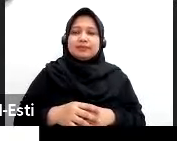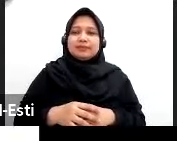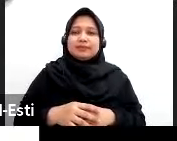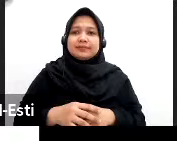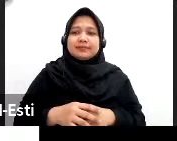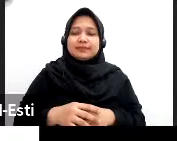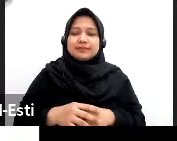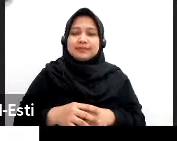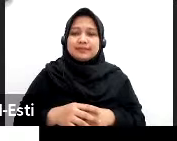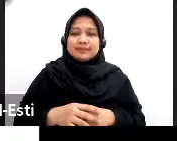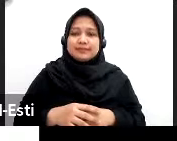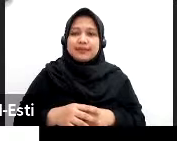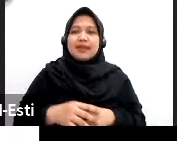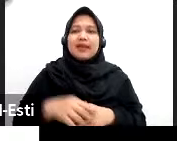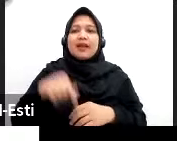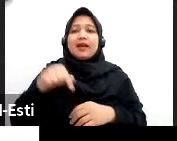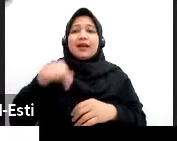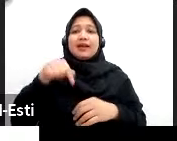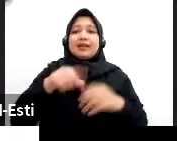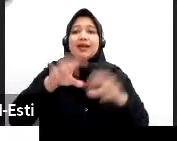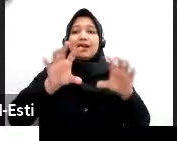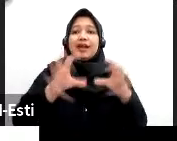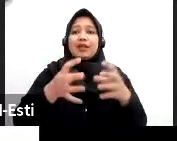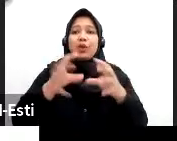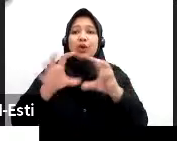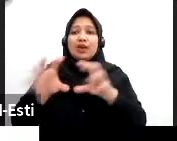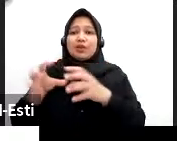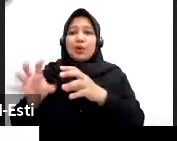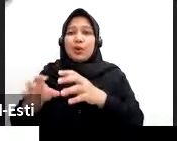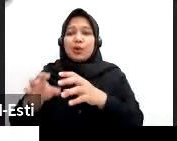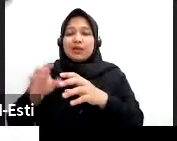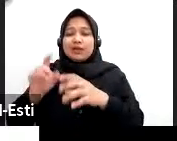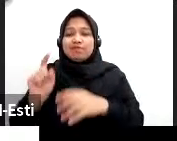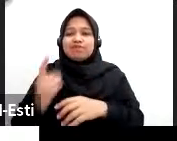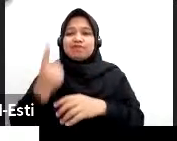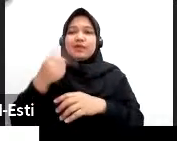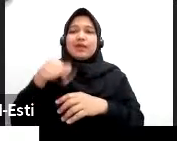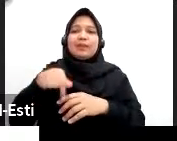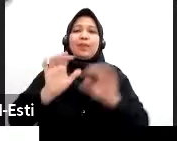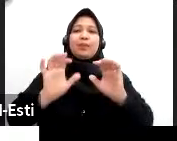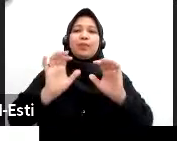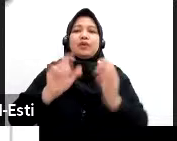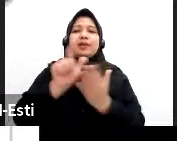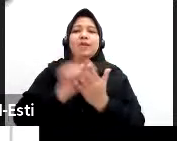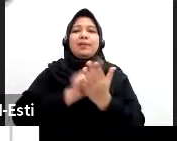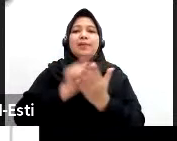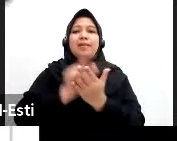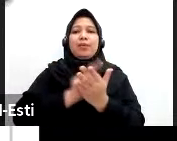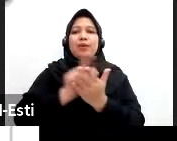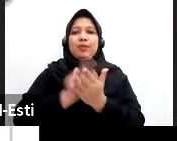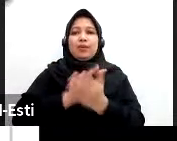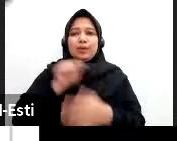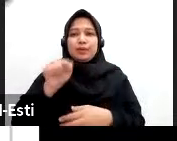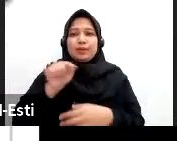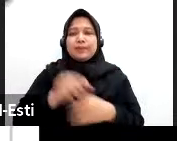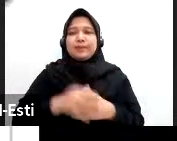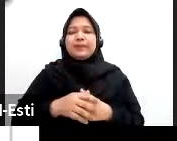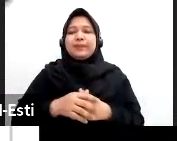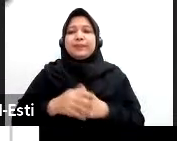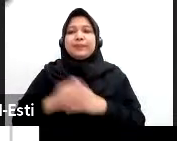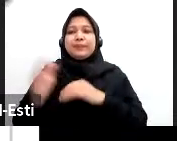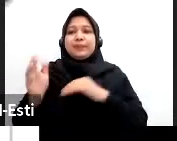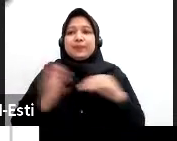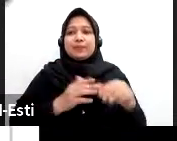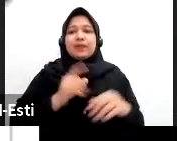cooktop kategori dalam proses apa pengaduan yang masuk dari kelompok komik emas kemudian